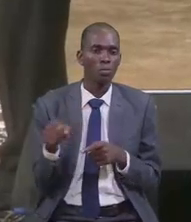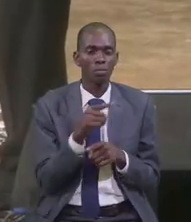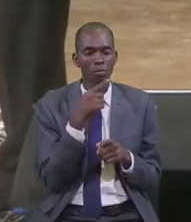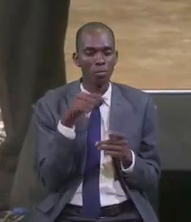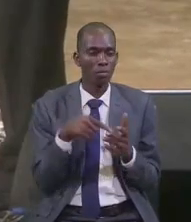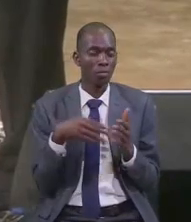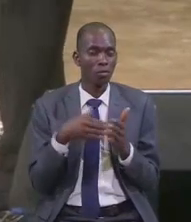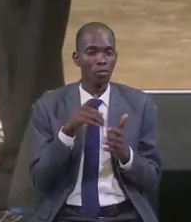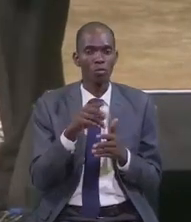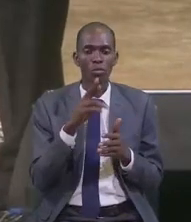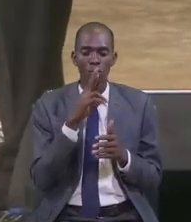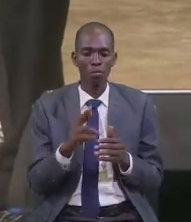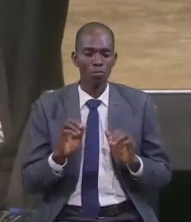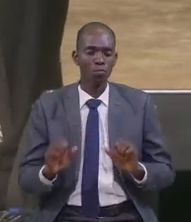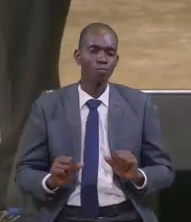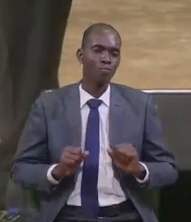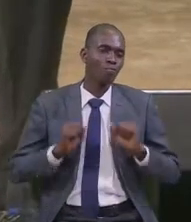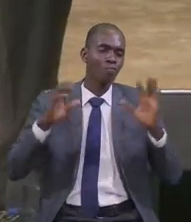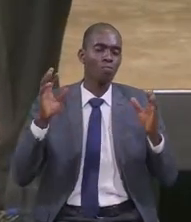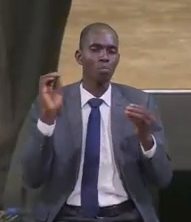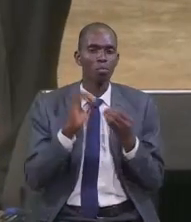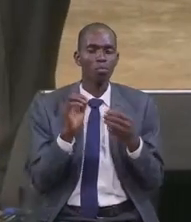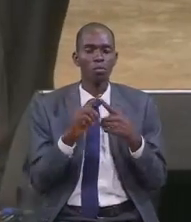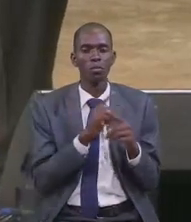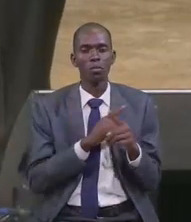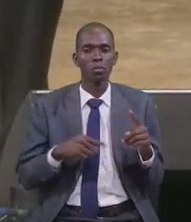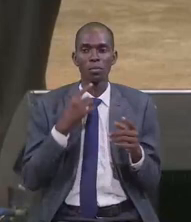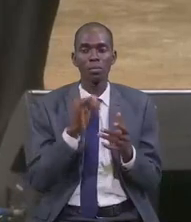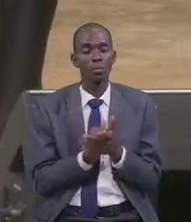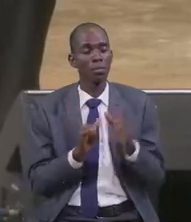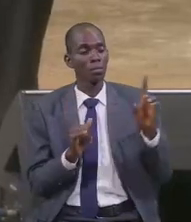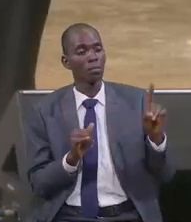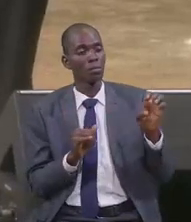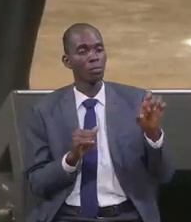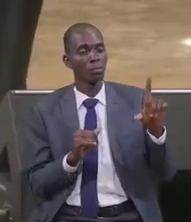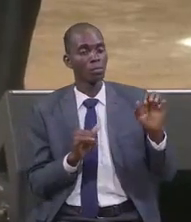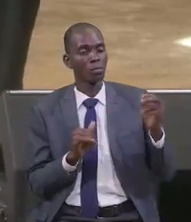même toi là-bas, tu fortifies